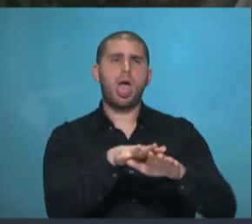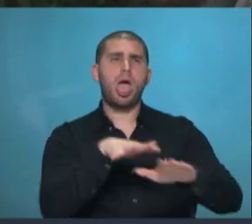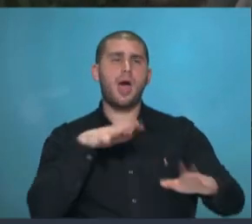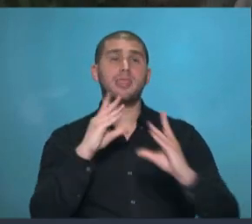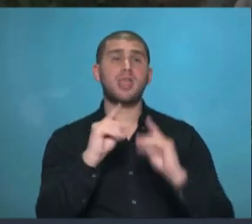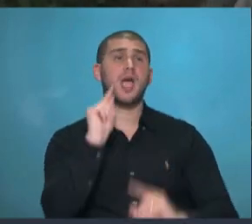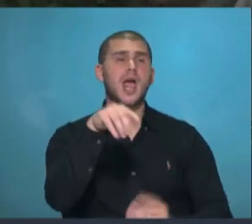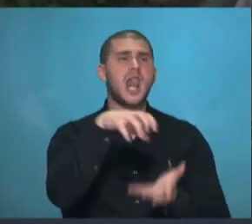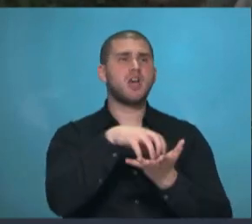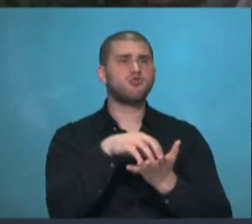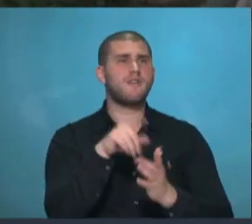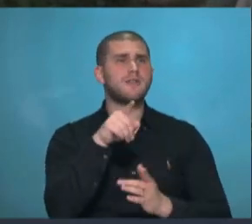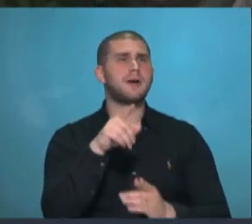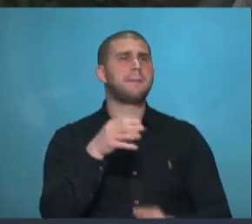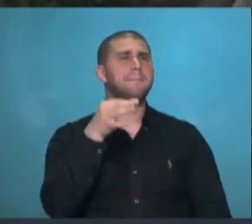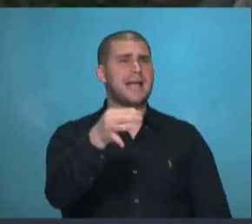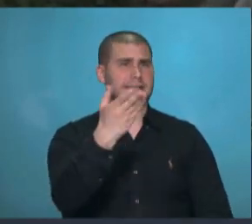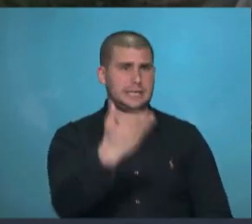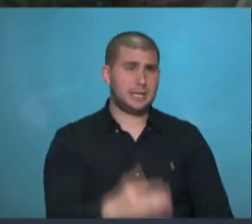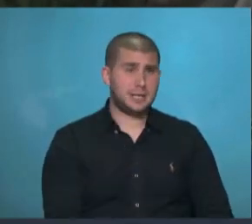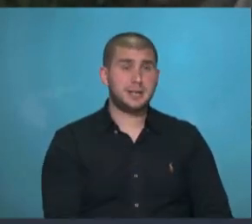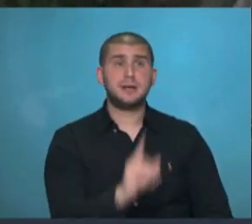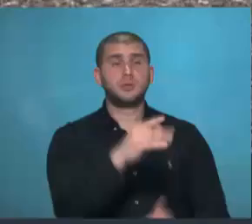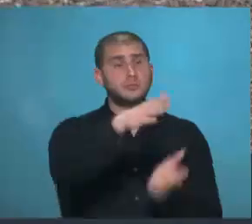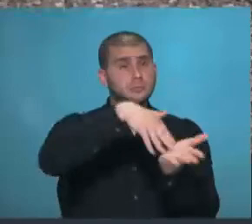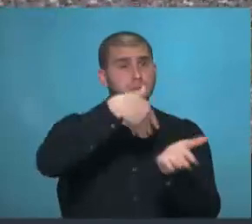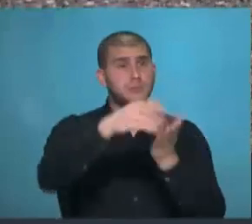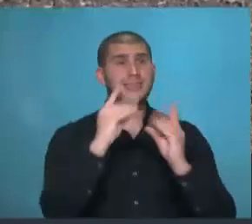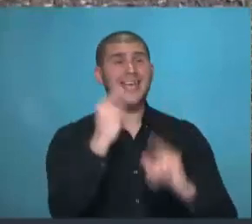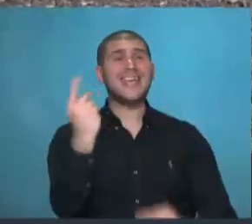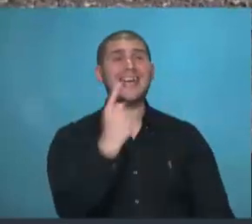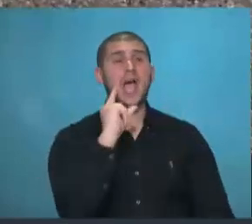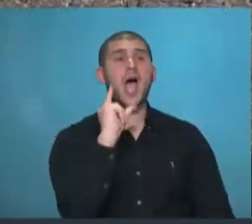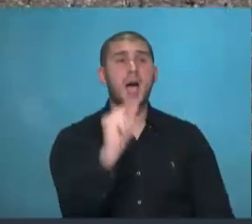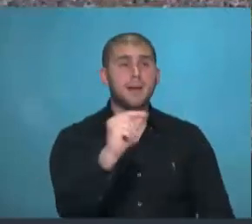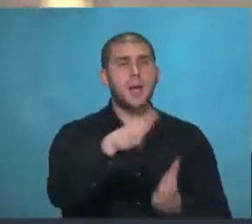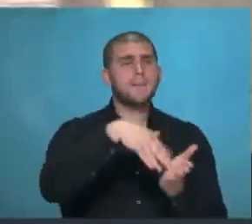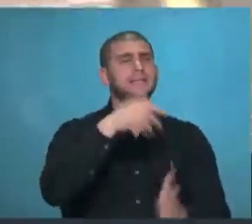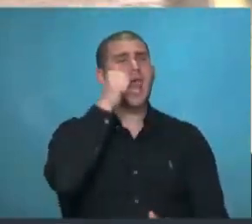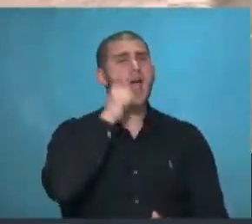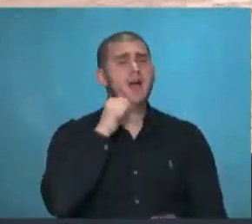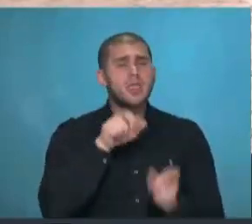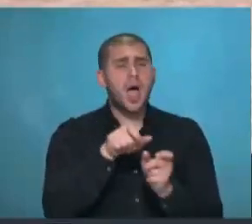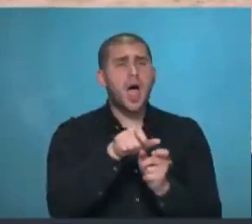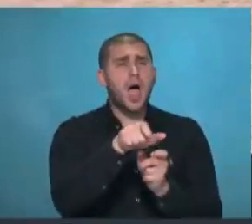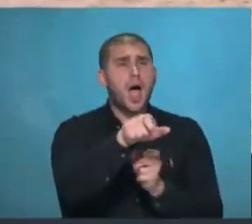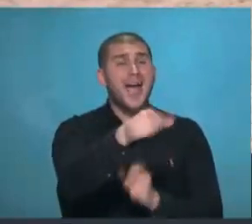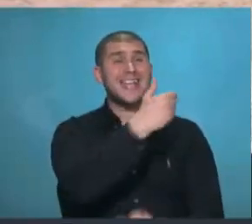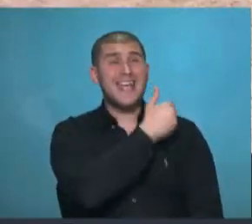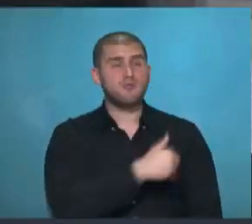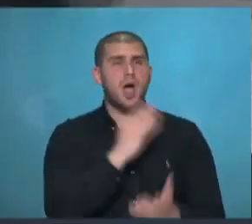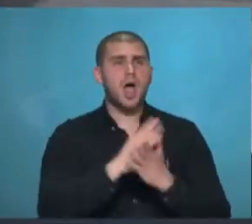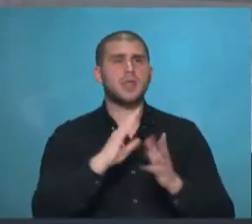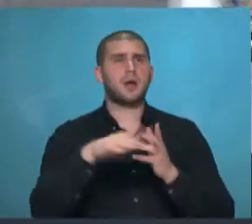אל היישוב שבקצה הארץ. מישהו צבע להם את הדרך היחידה הביתה בפס לבן ארוך ארוך מקריית שמונה ועד